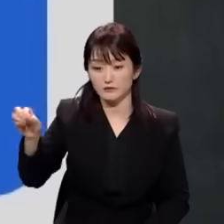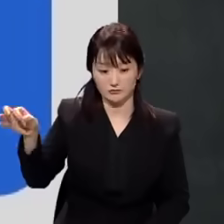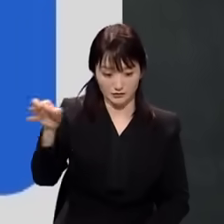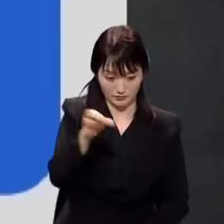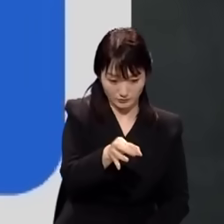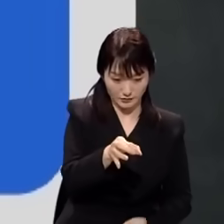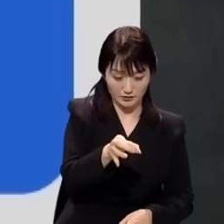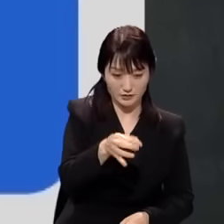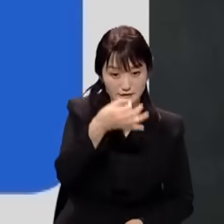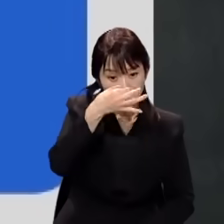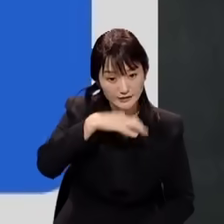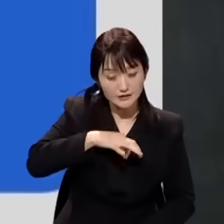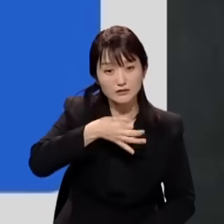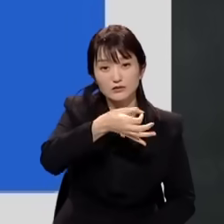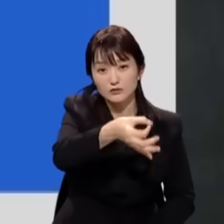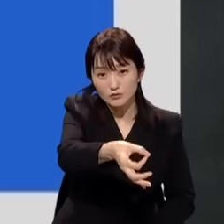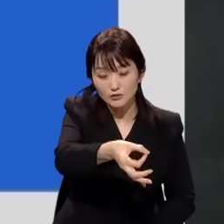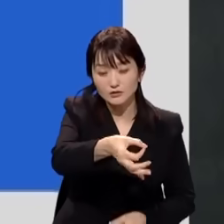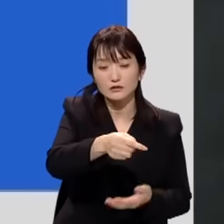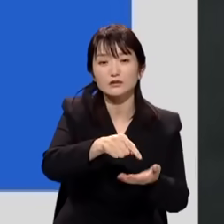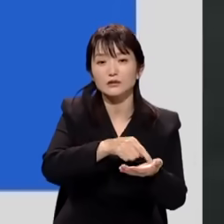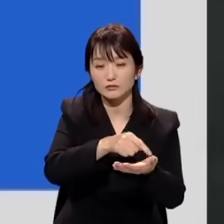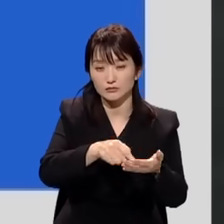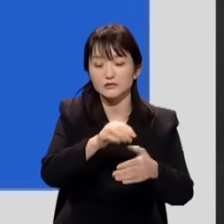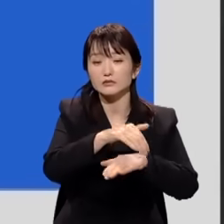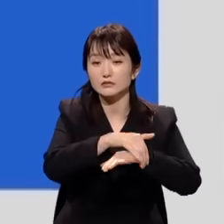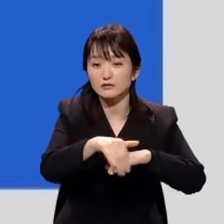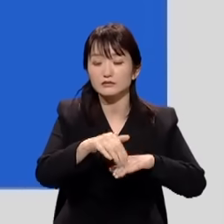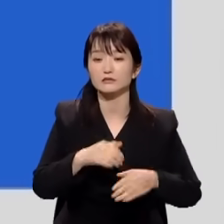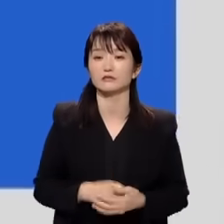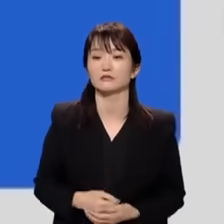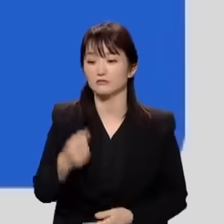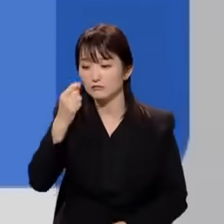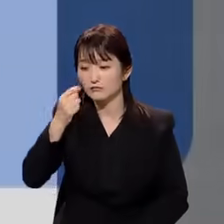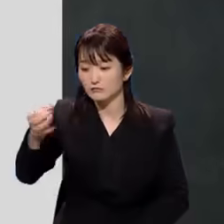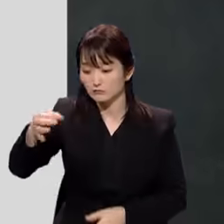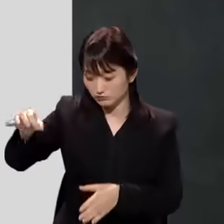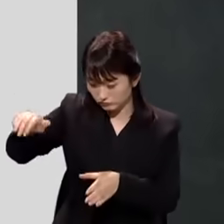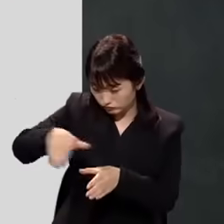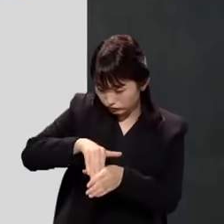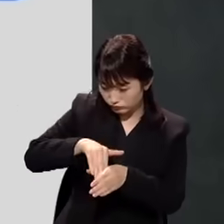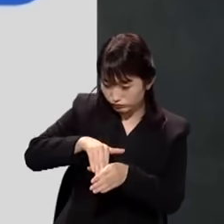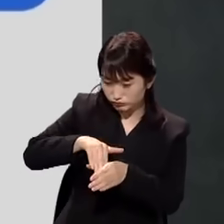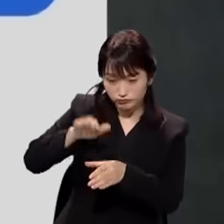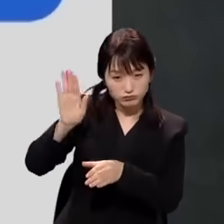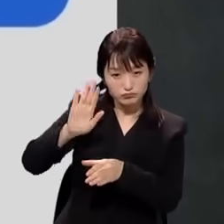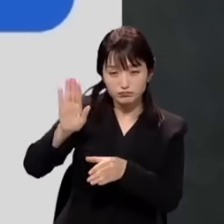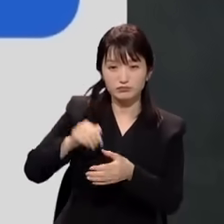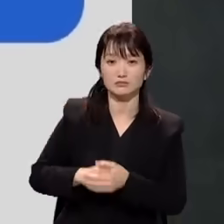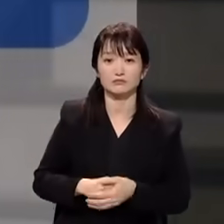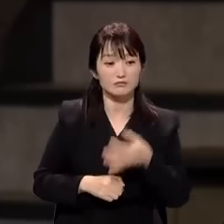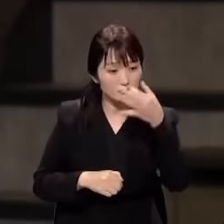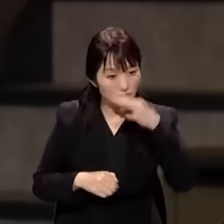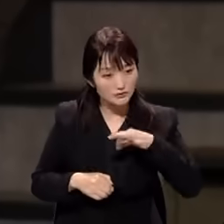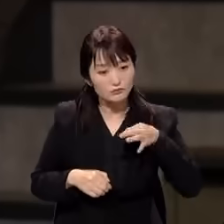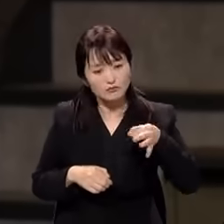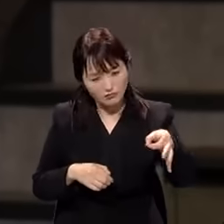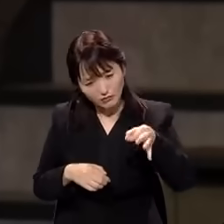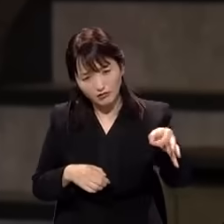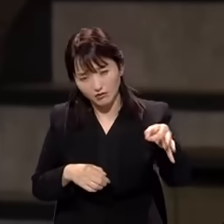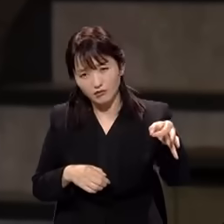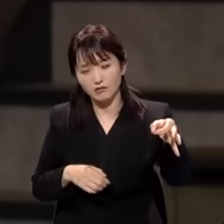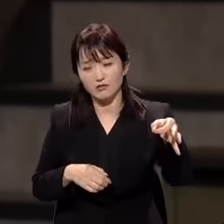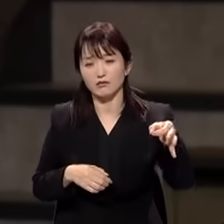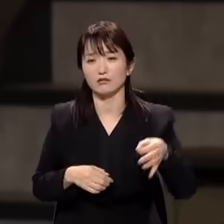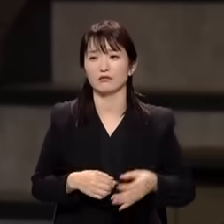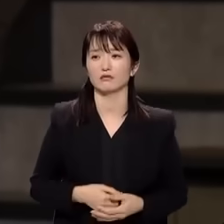받아서 이자 비용을 갖다 갚을 계획이었는데요. 그런데 이제 월세가 안 들어오잖아요. 그렇죠. 그러면 이자 비용은 계속 나가잖아요. 예.